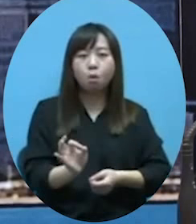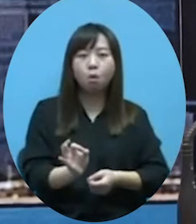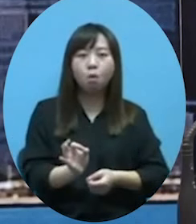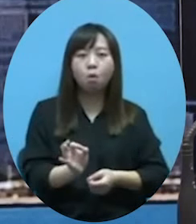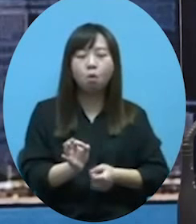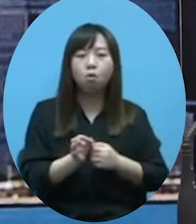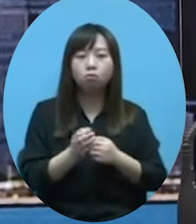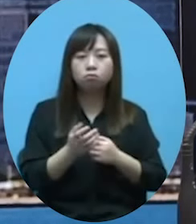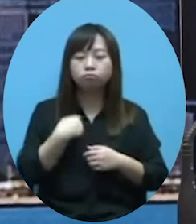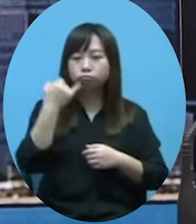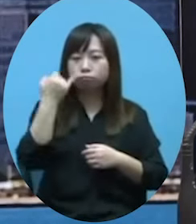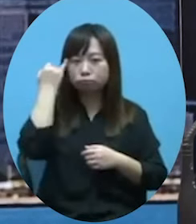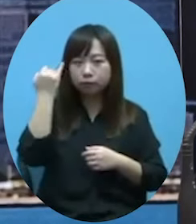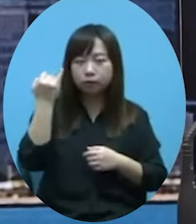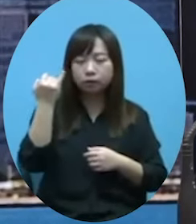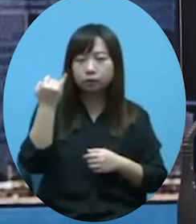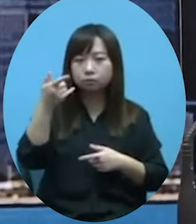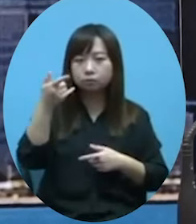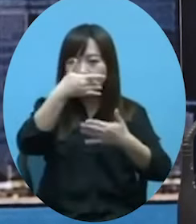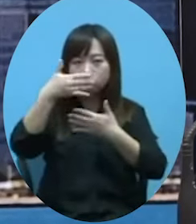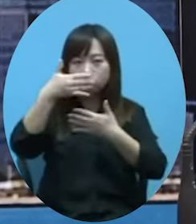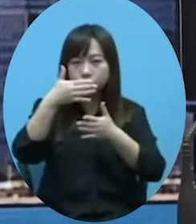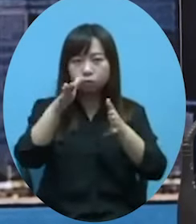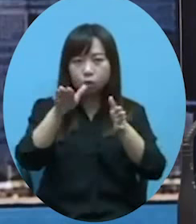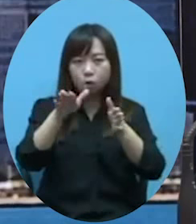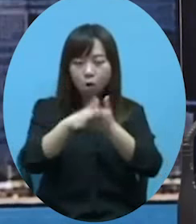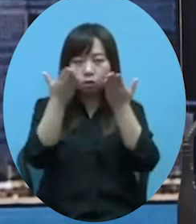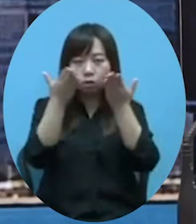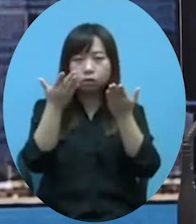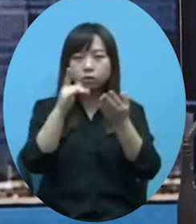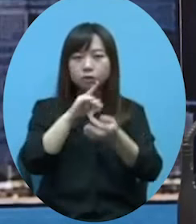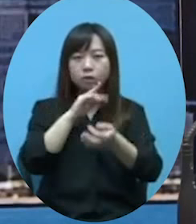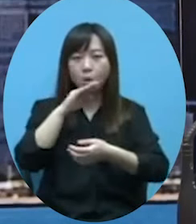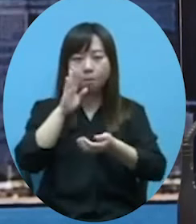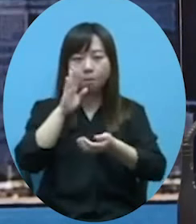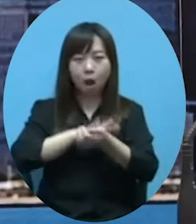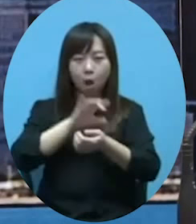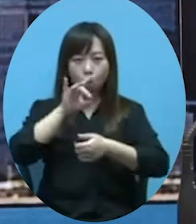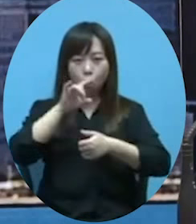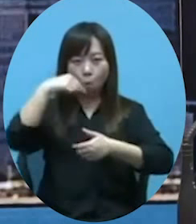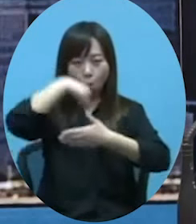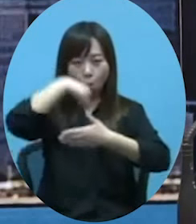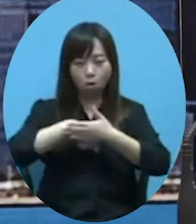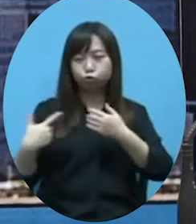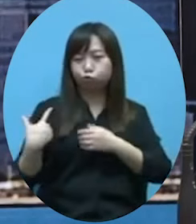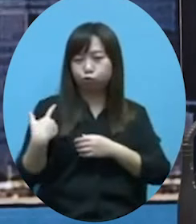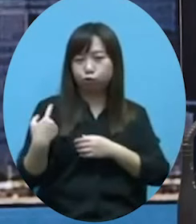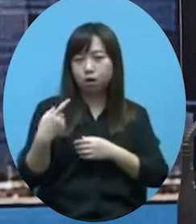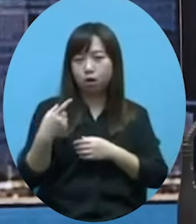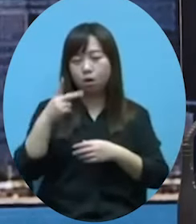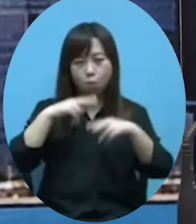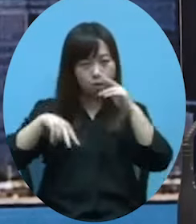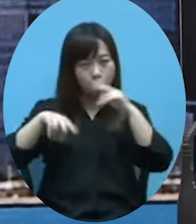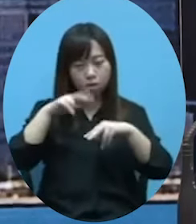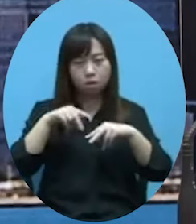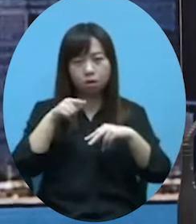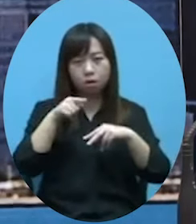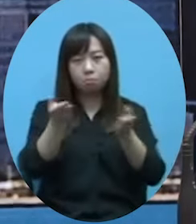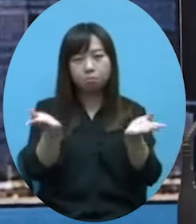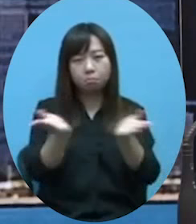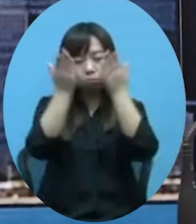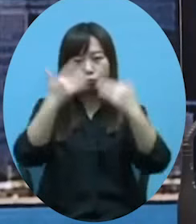不知道他是什麼時候開始帶著病毒是最近他找到確